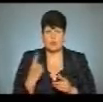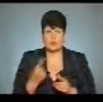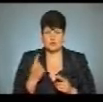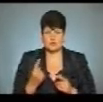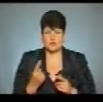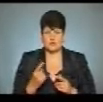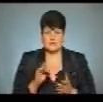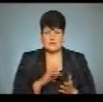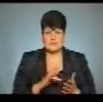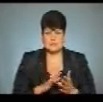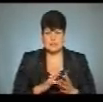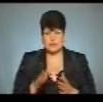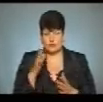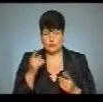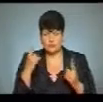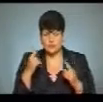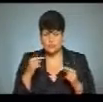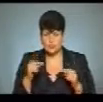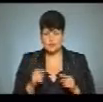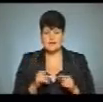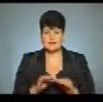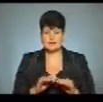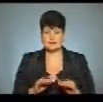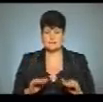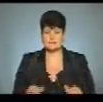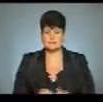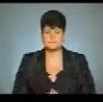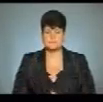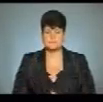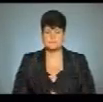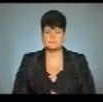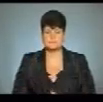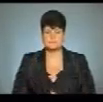комунального центру науково-технічної творчості школярів та учнівської молоді.